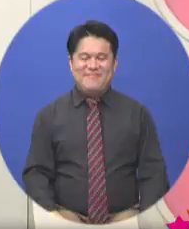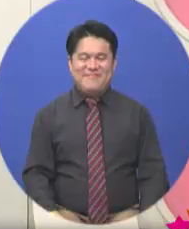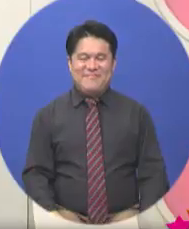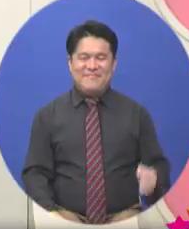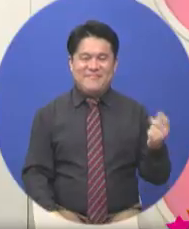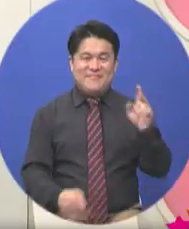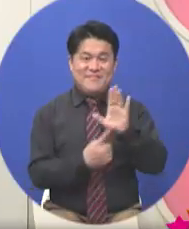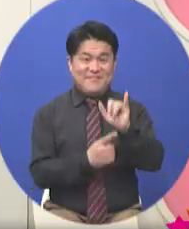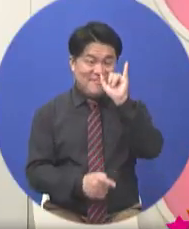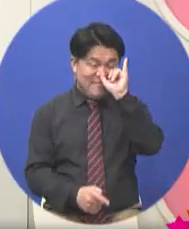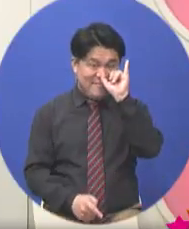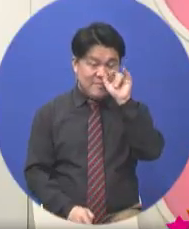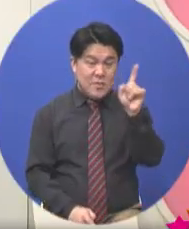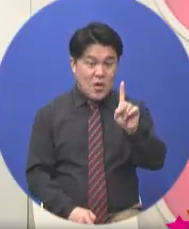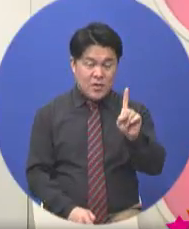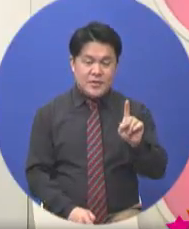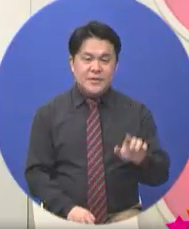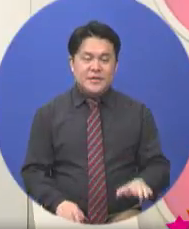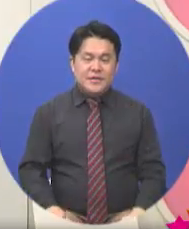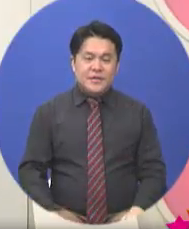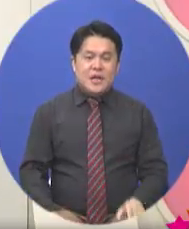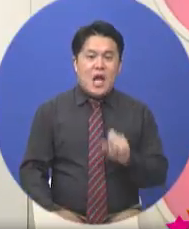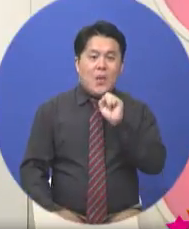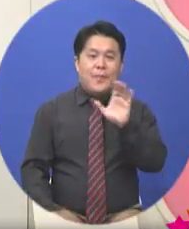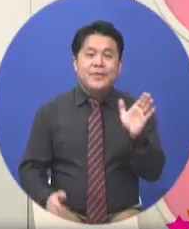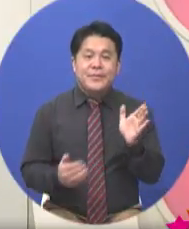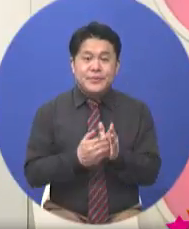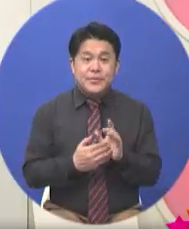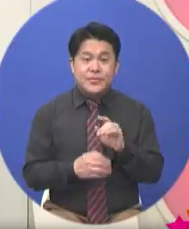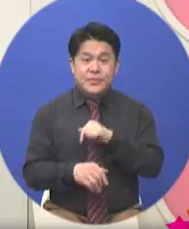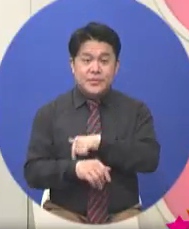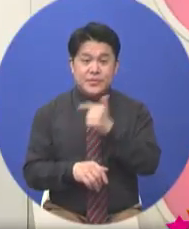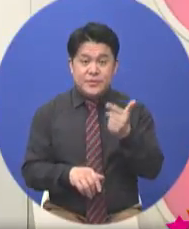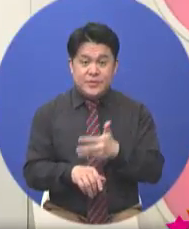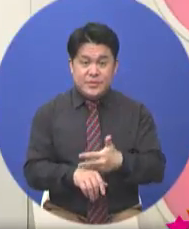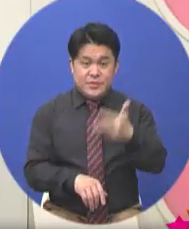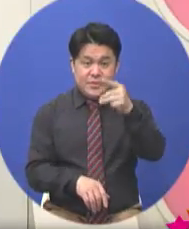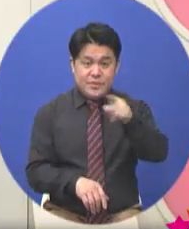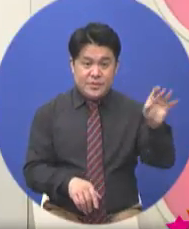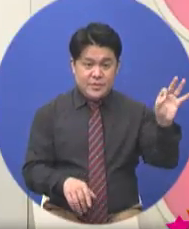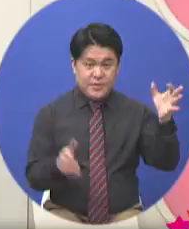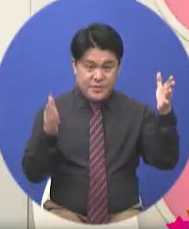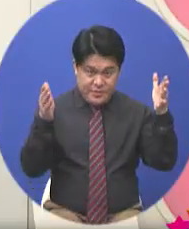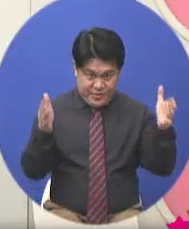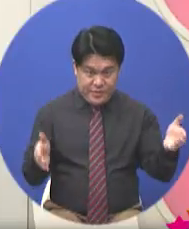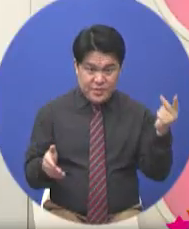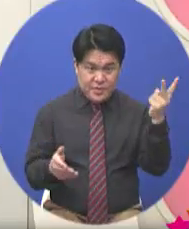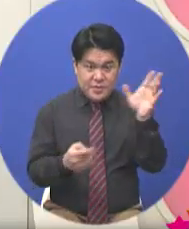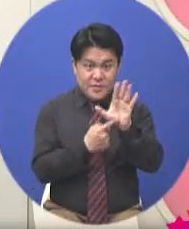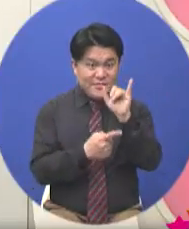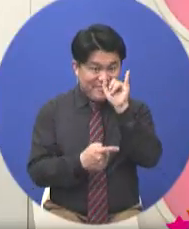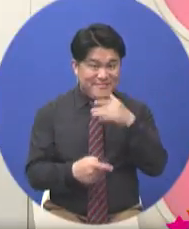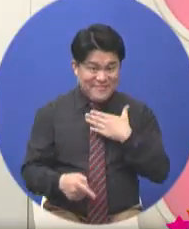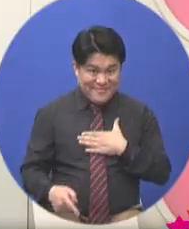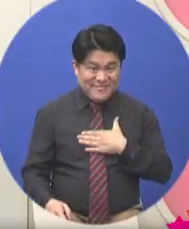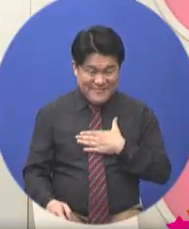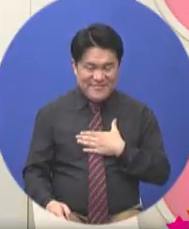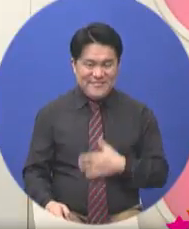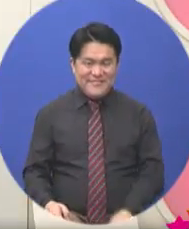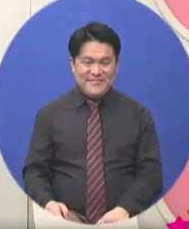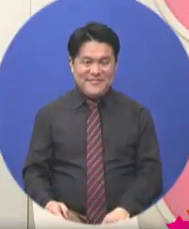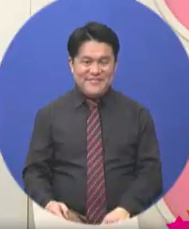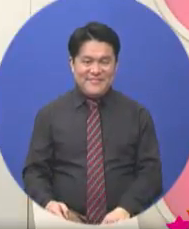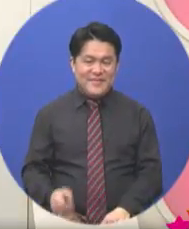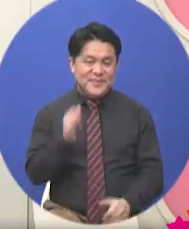또 재방송 있죠? 그래요. 이거 이렇게 말씀하시면요, 저녁 8시부터 10시까지 또 재방송이 있으니까요. 네,